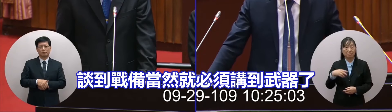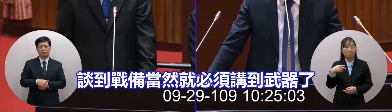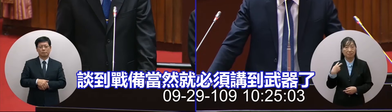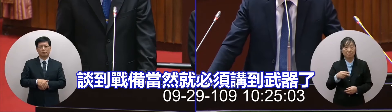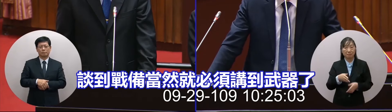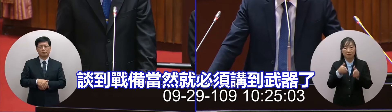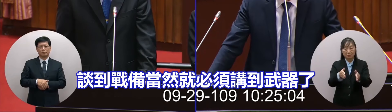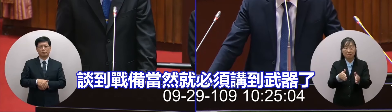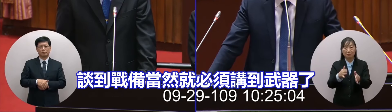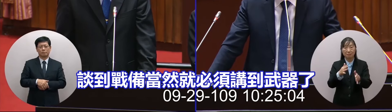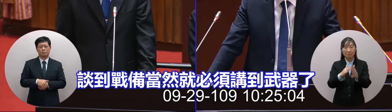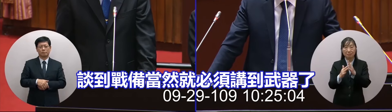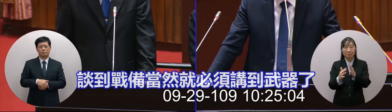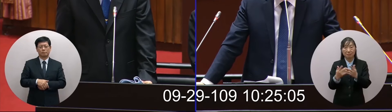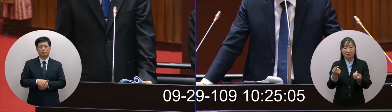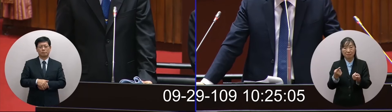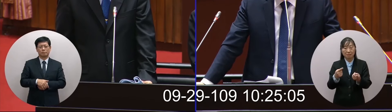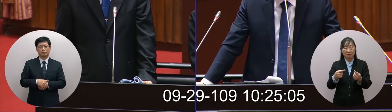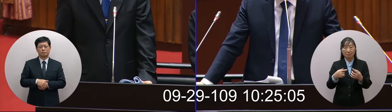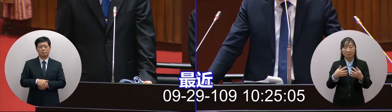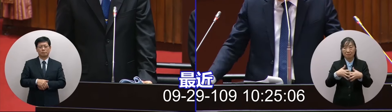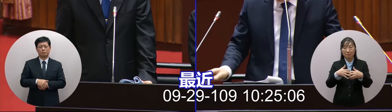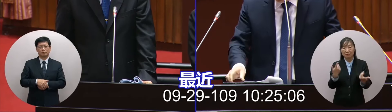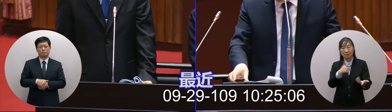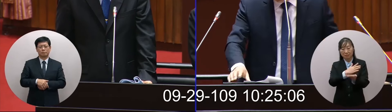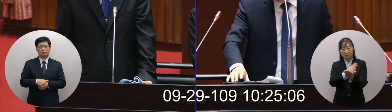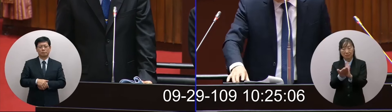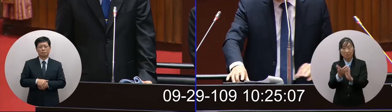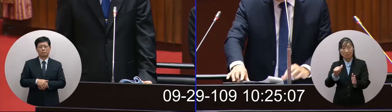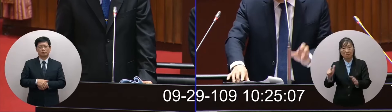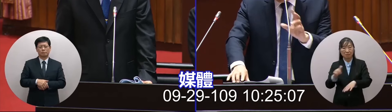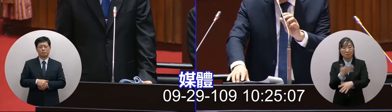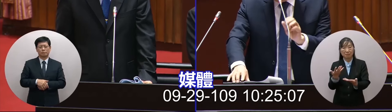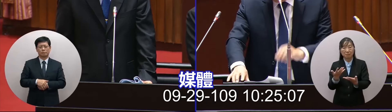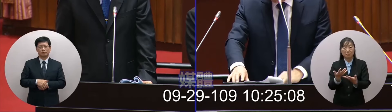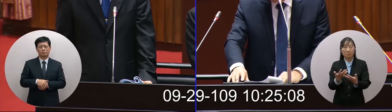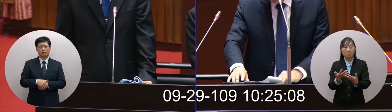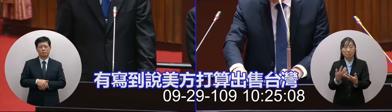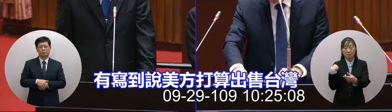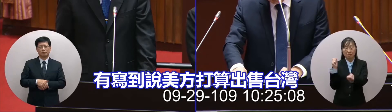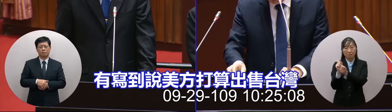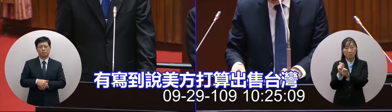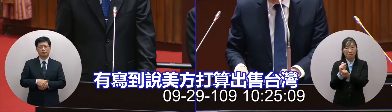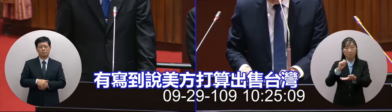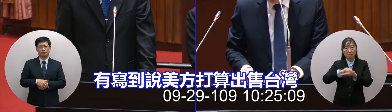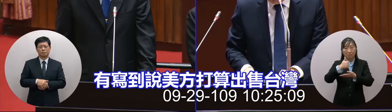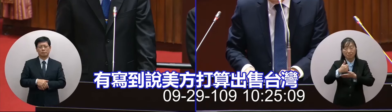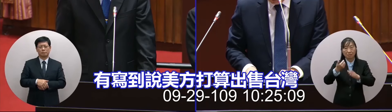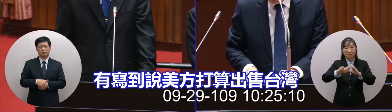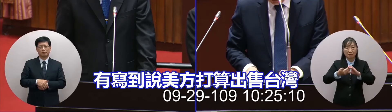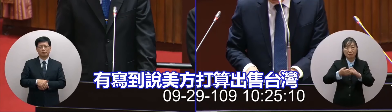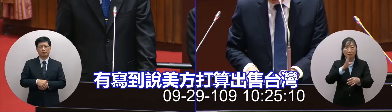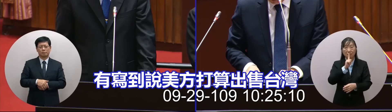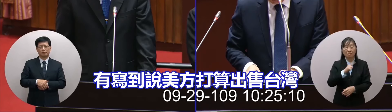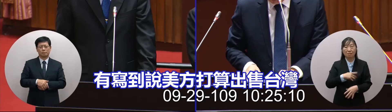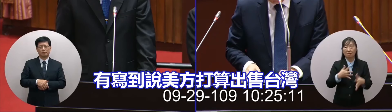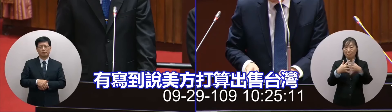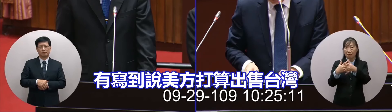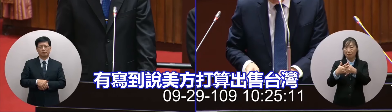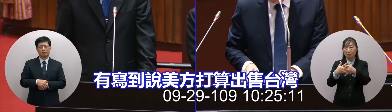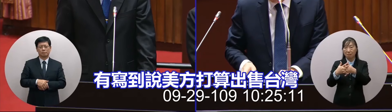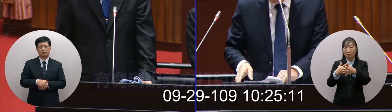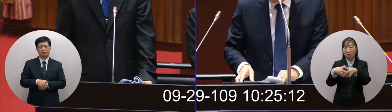谈到战备，当然就必须讲到武器了。最近媒体有写到说美方打算